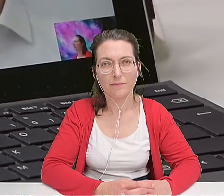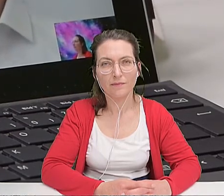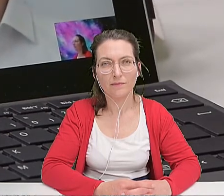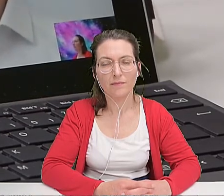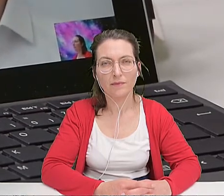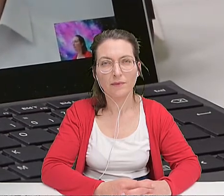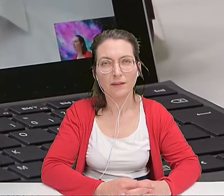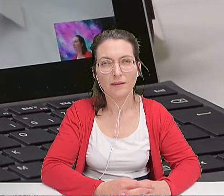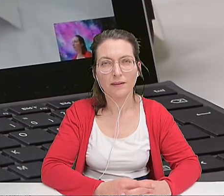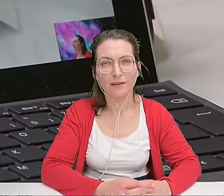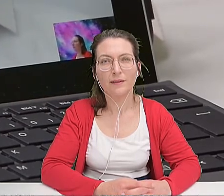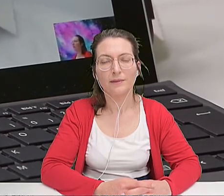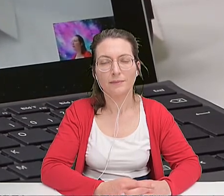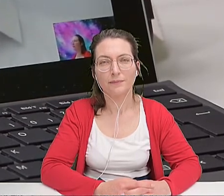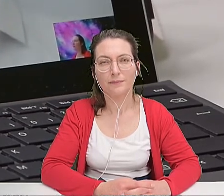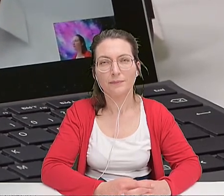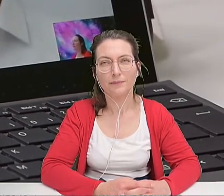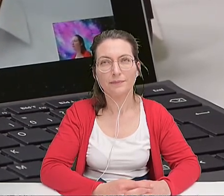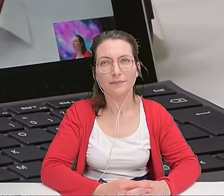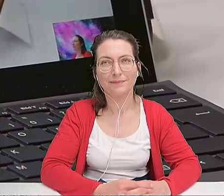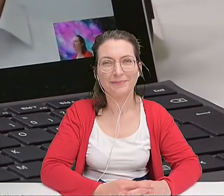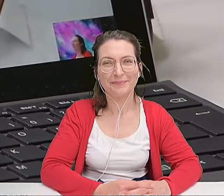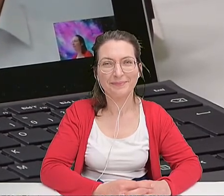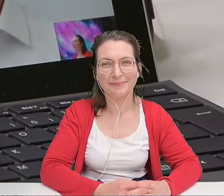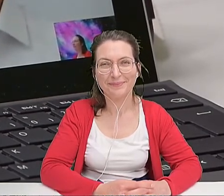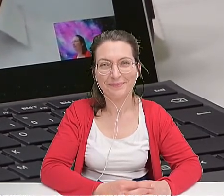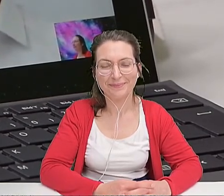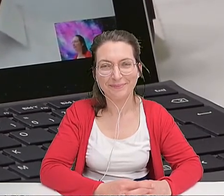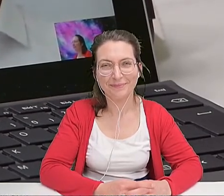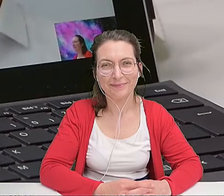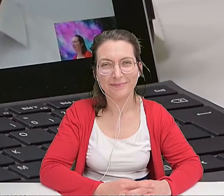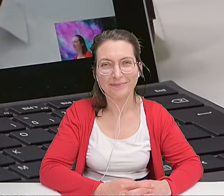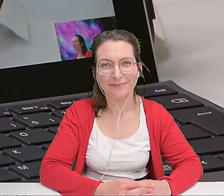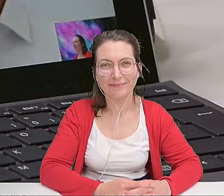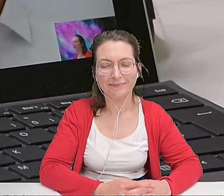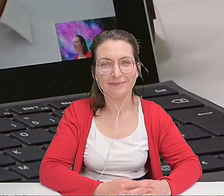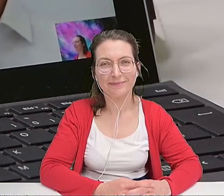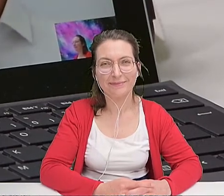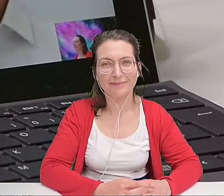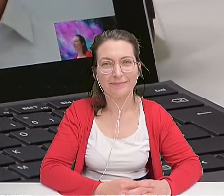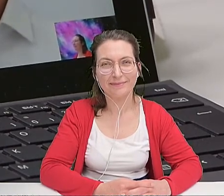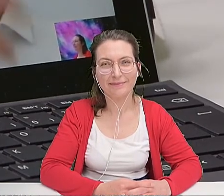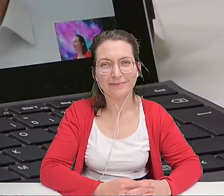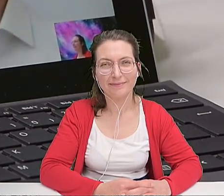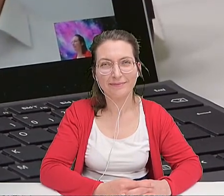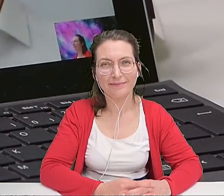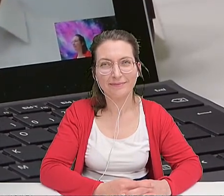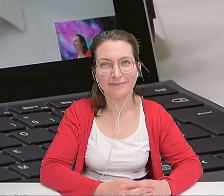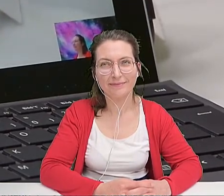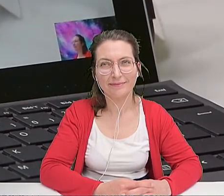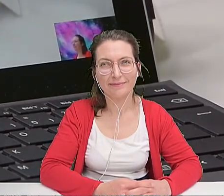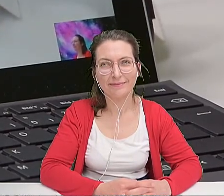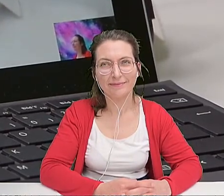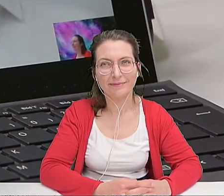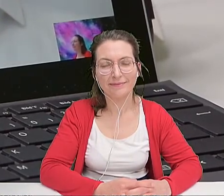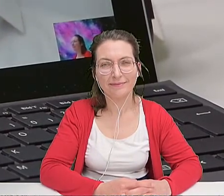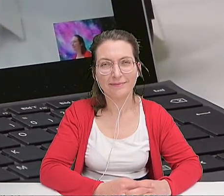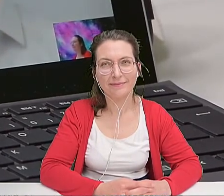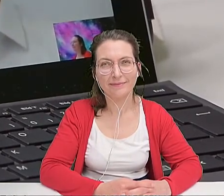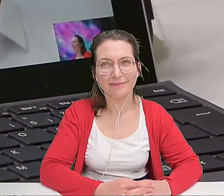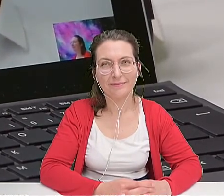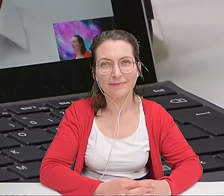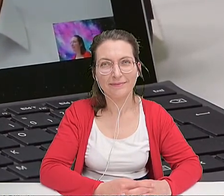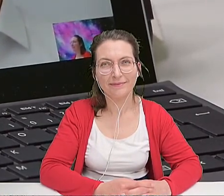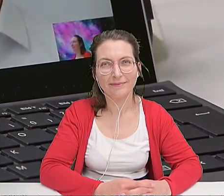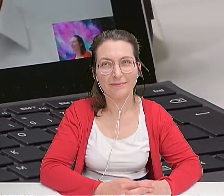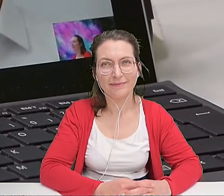das könnte noch gerne ein bisschen mehr sein. Bei den, ich weiß gar nicht, Robert, ob man da sehen kann, wie das Trainingsangebot, ob sich da jetzt was